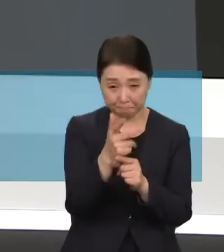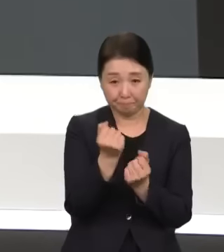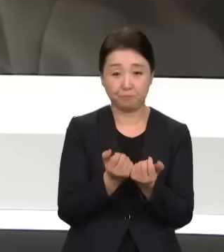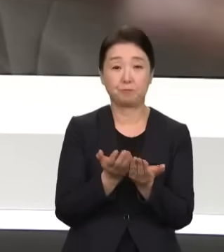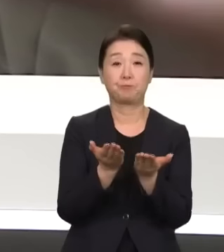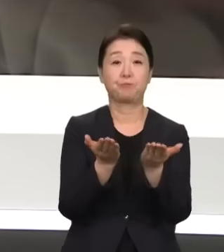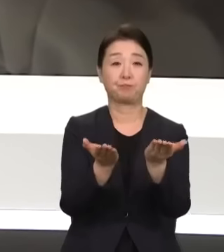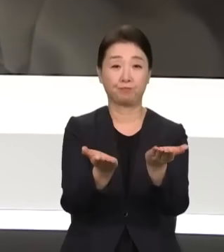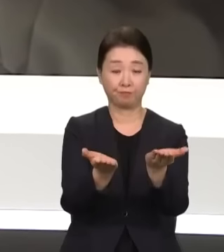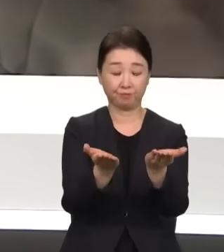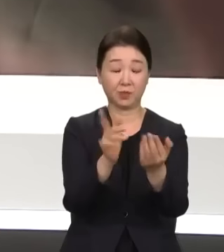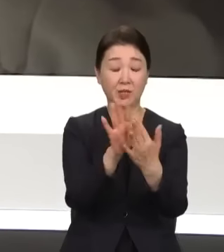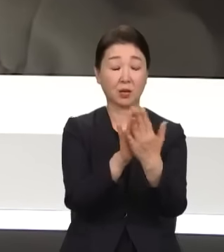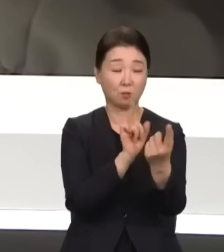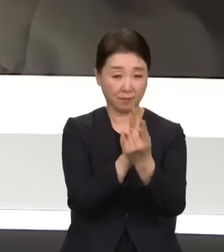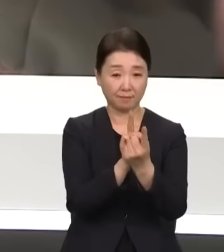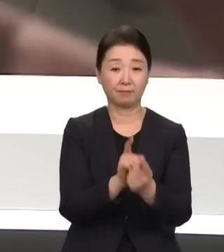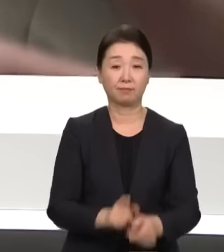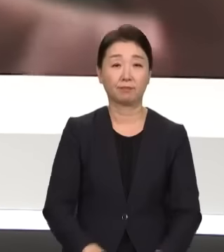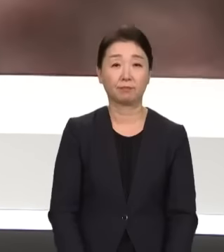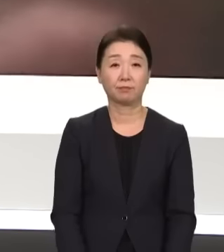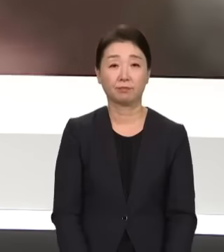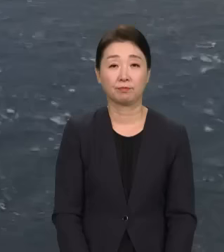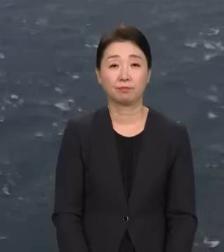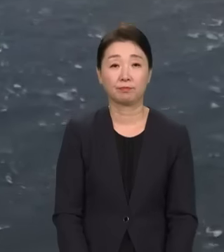기자가 가족들을 직접 만나 취재했습니다.